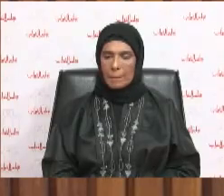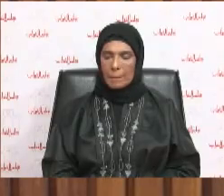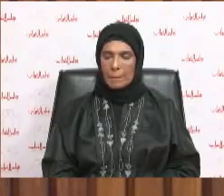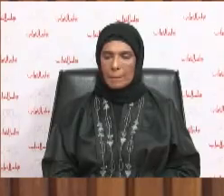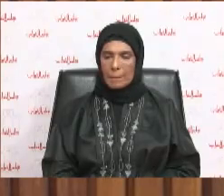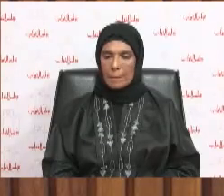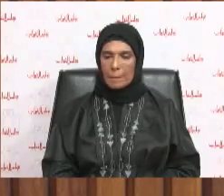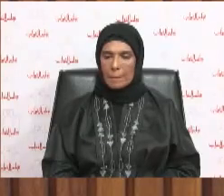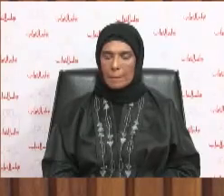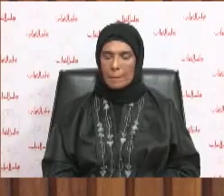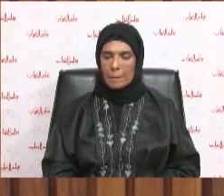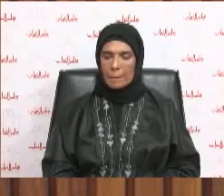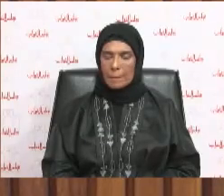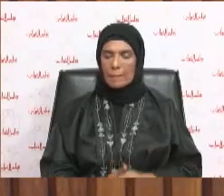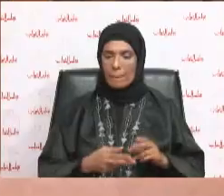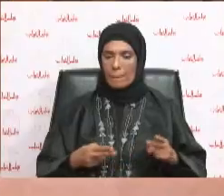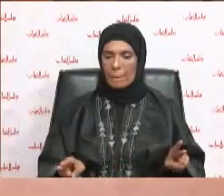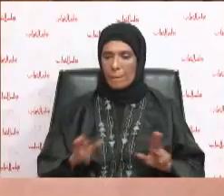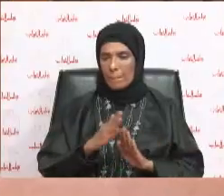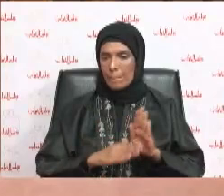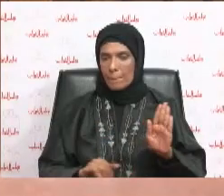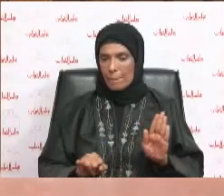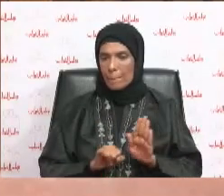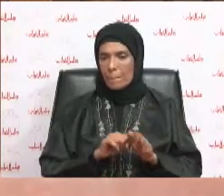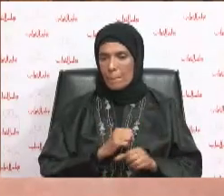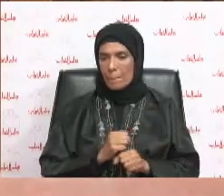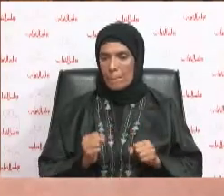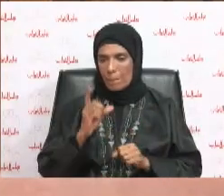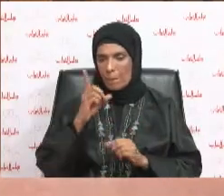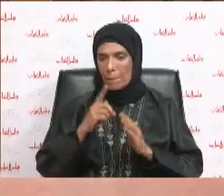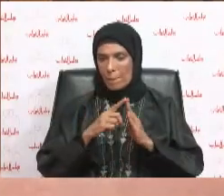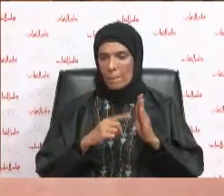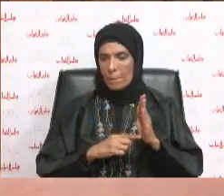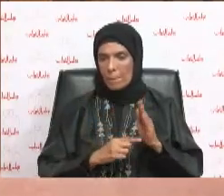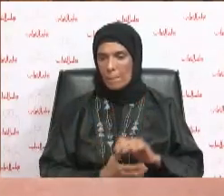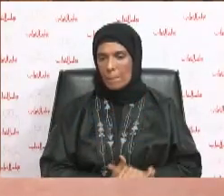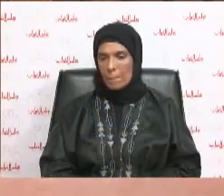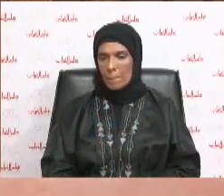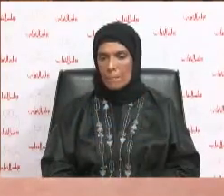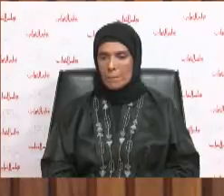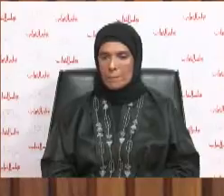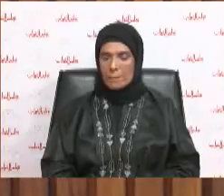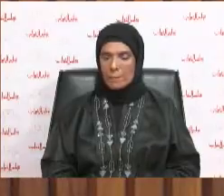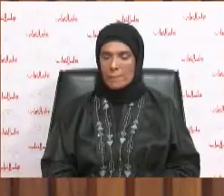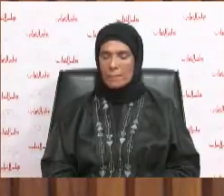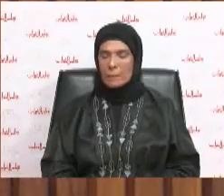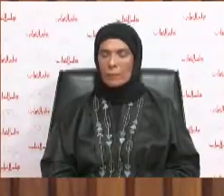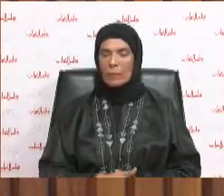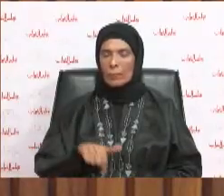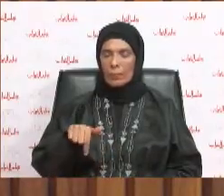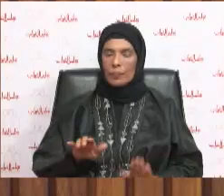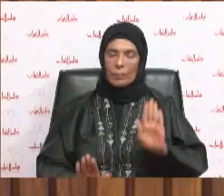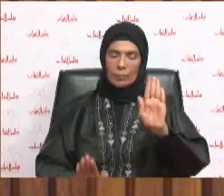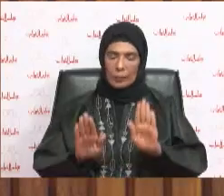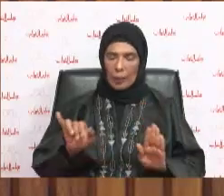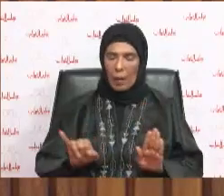مواد المشروع، تفضلي. الموافقة على نص المادة الأولى كما ورد في مشروع القانون. هل يوافق المجلس الموقر على